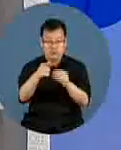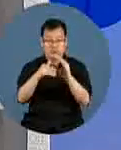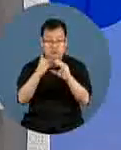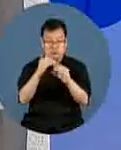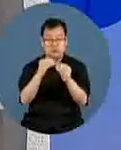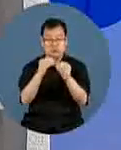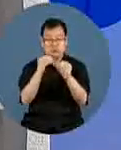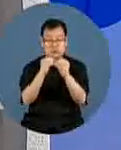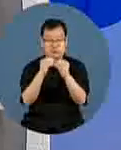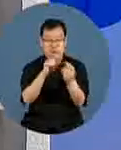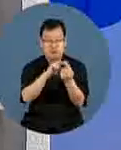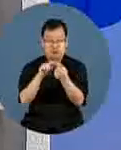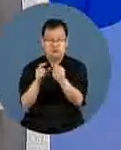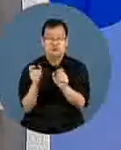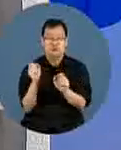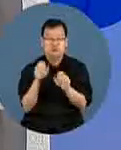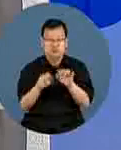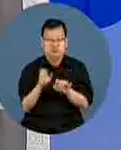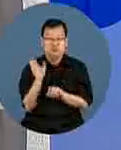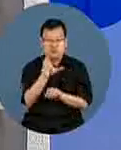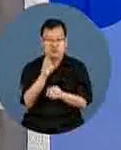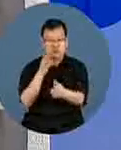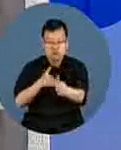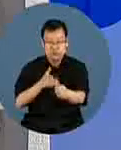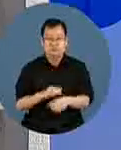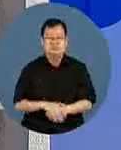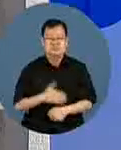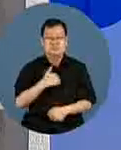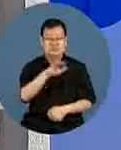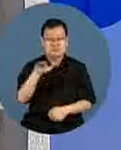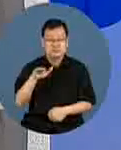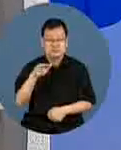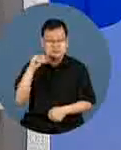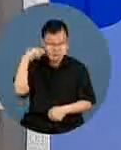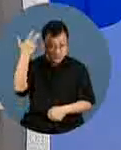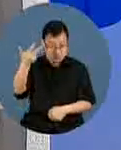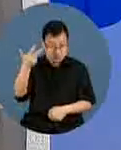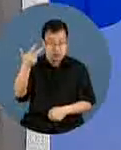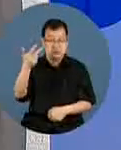EBS 홈페이지 주소로 글을 남겨주시기 바랍니다. 네. 네, 저희는 또